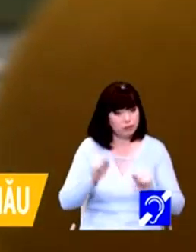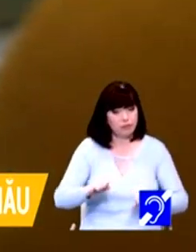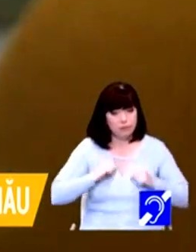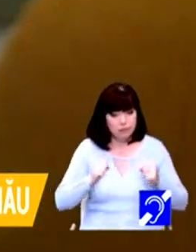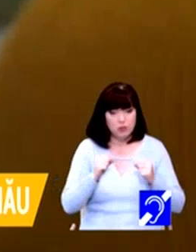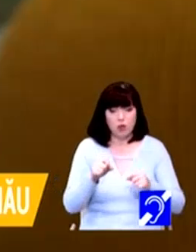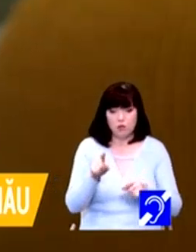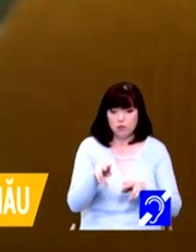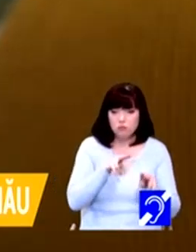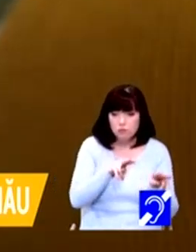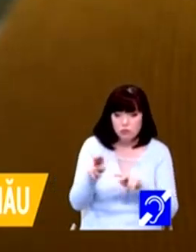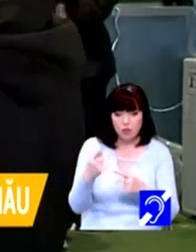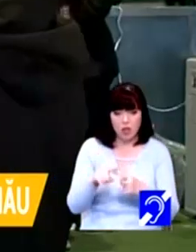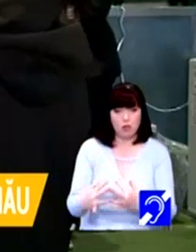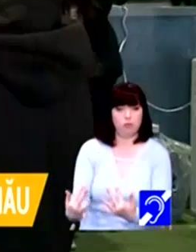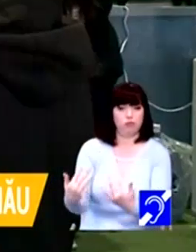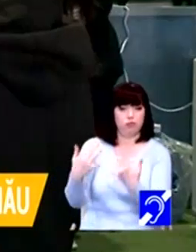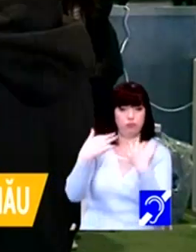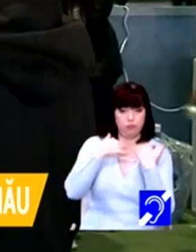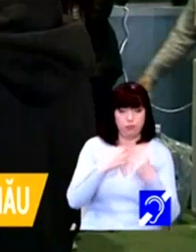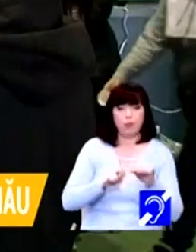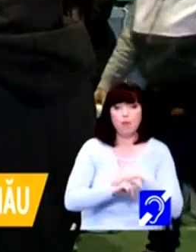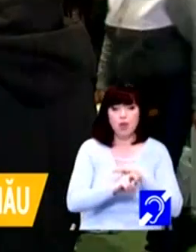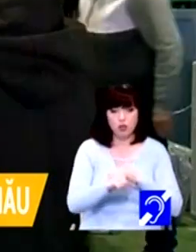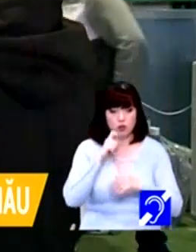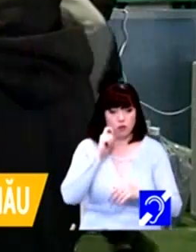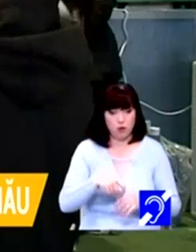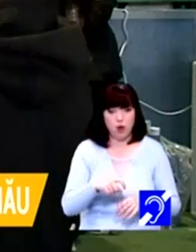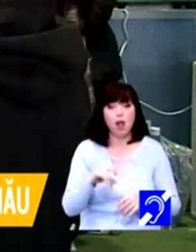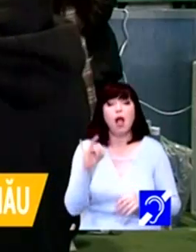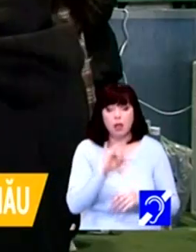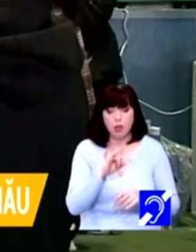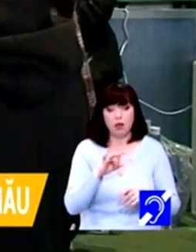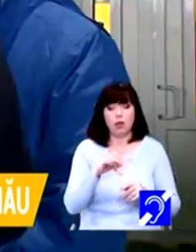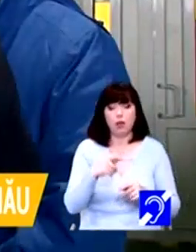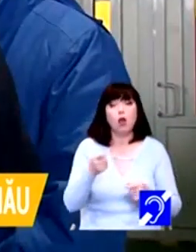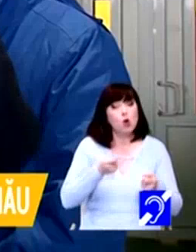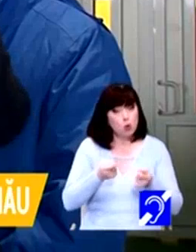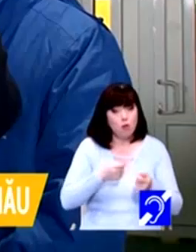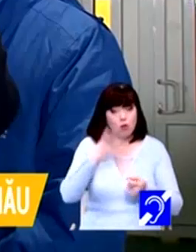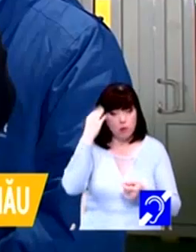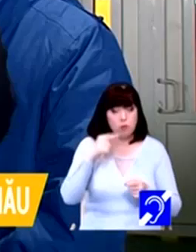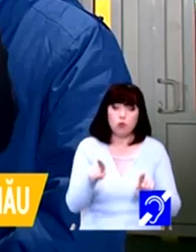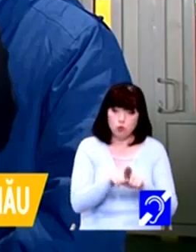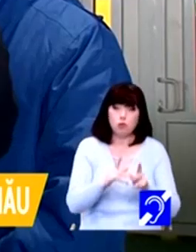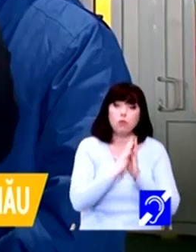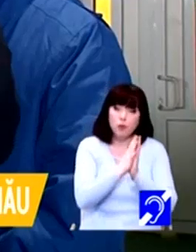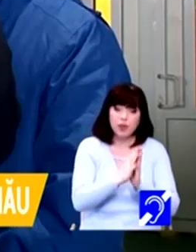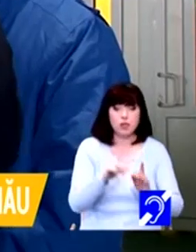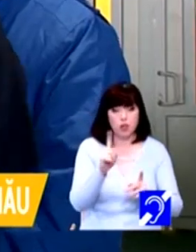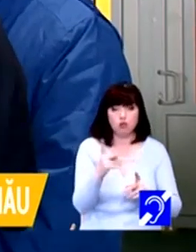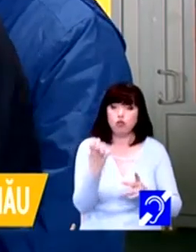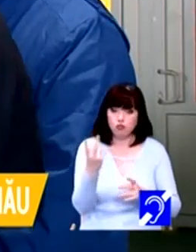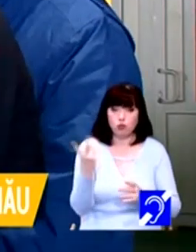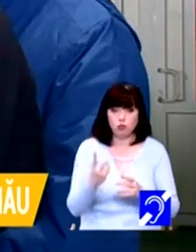procesul de management al fluxului mare de refugiați ucraineni. La rândul lor, autoritățile Republicii Moldova au precizat nevoia de